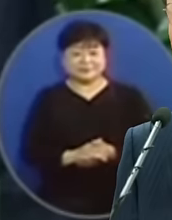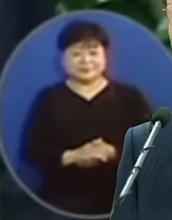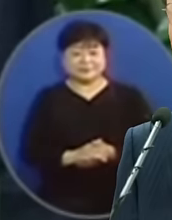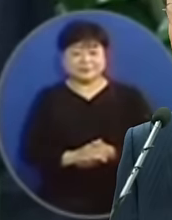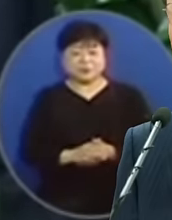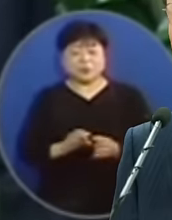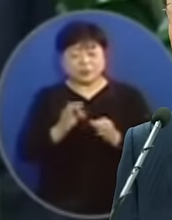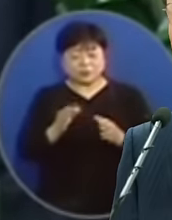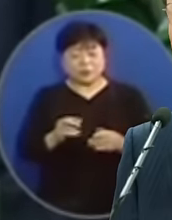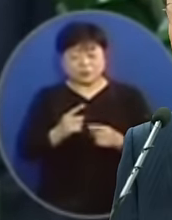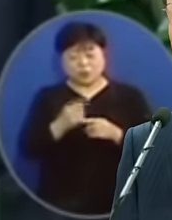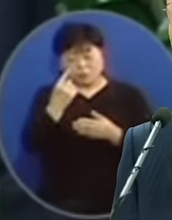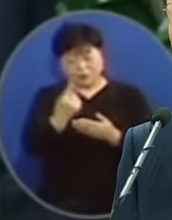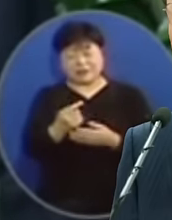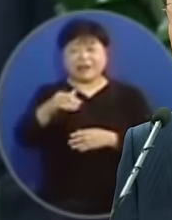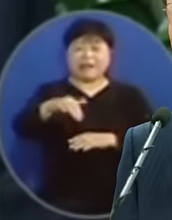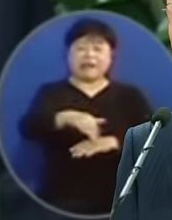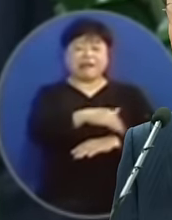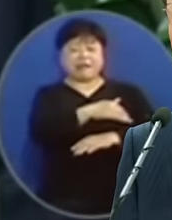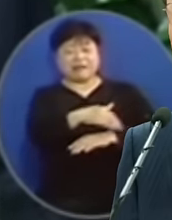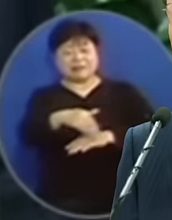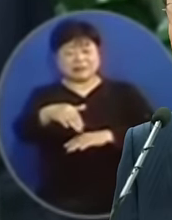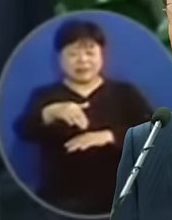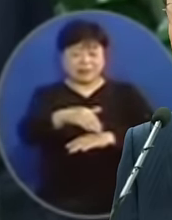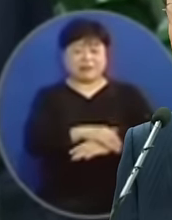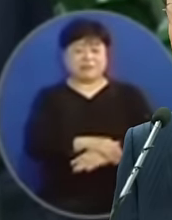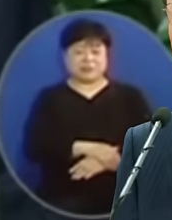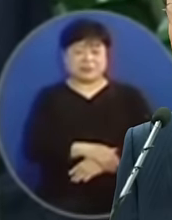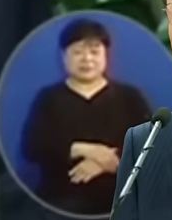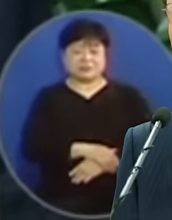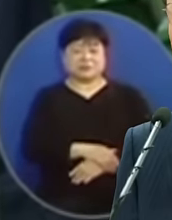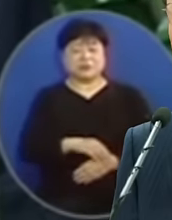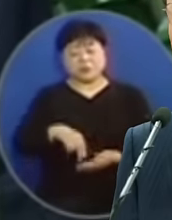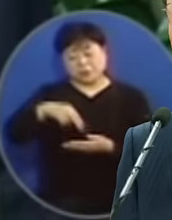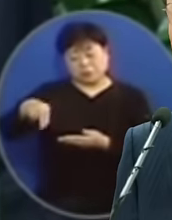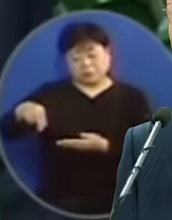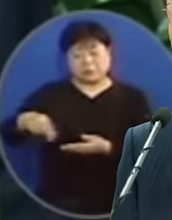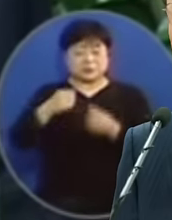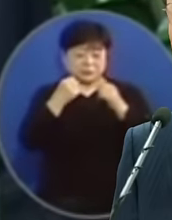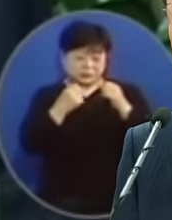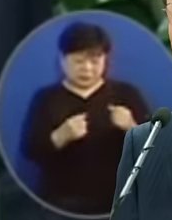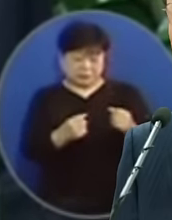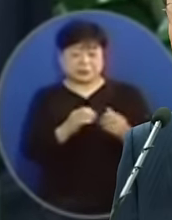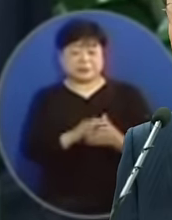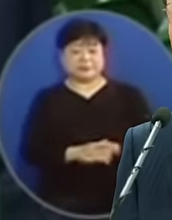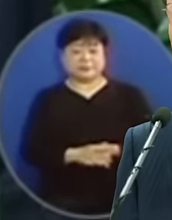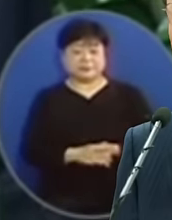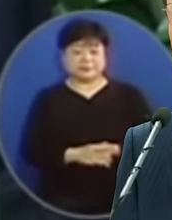저는 오랫동안 교회 왔다 갔다 하면서 소외된 사람으로 살았습니다. 교회는